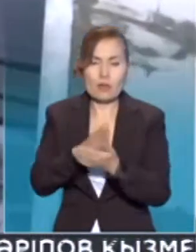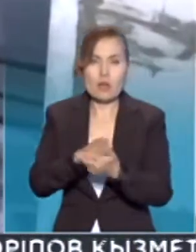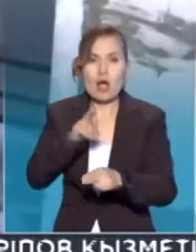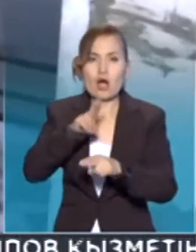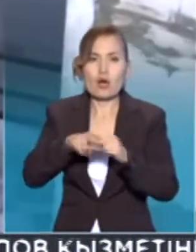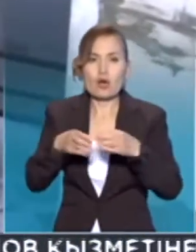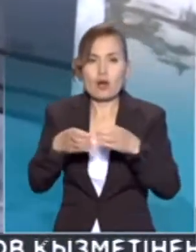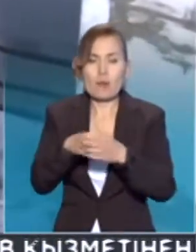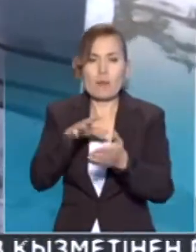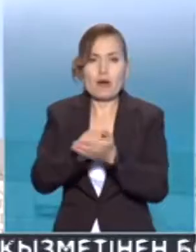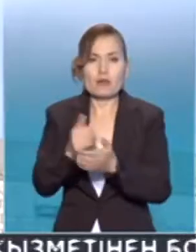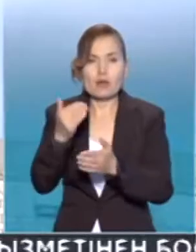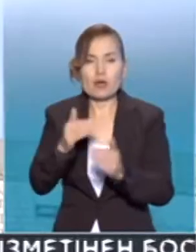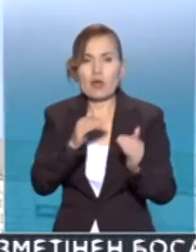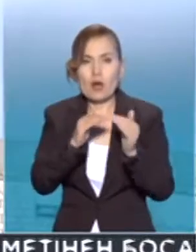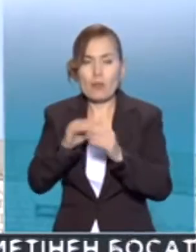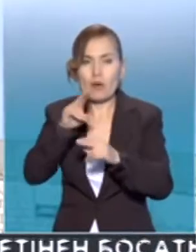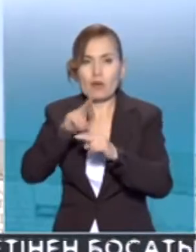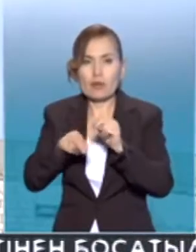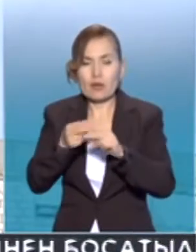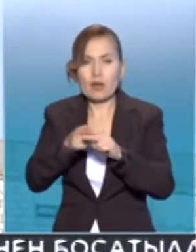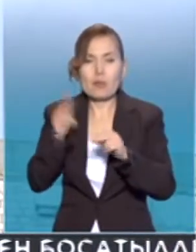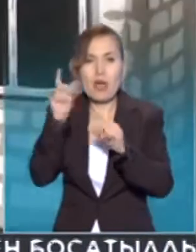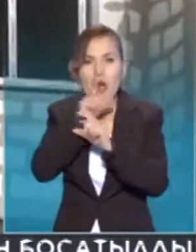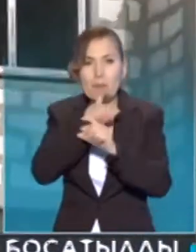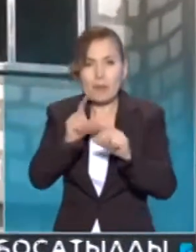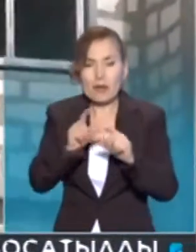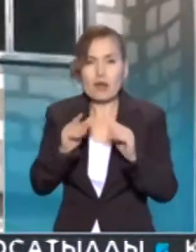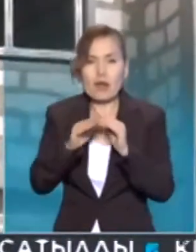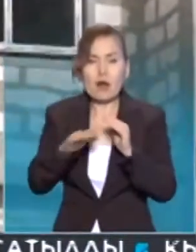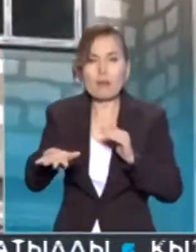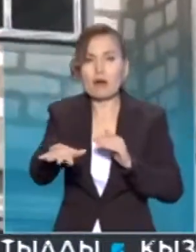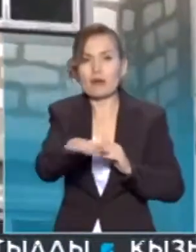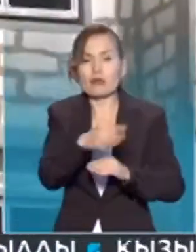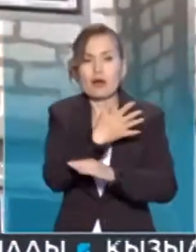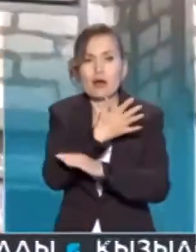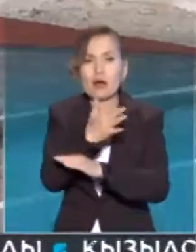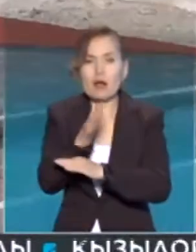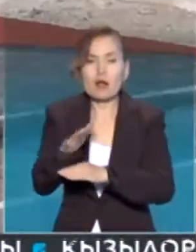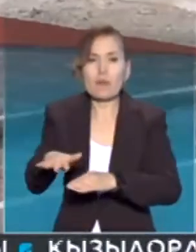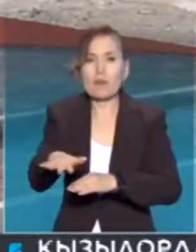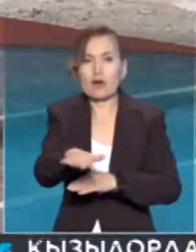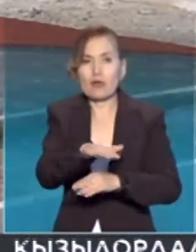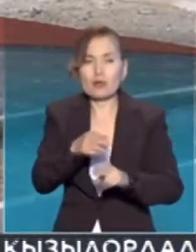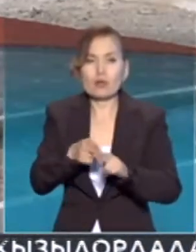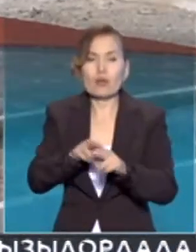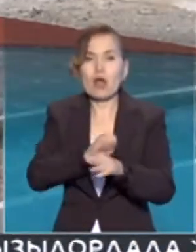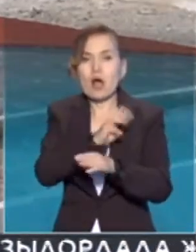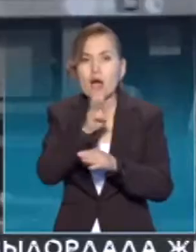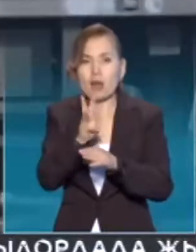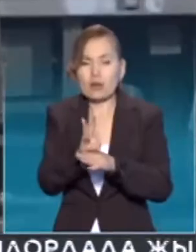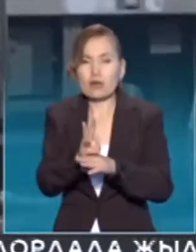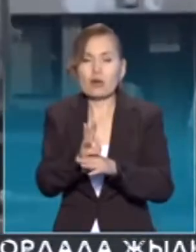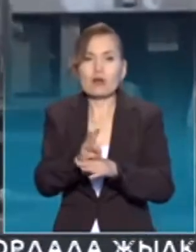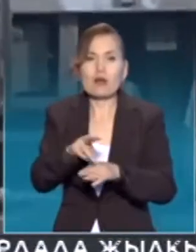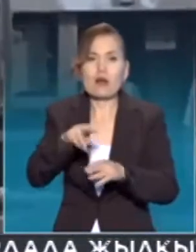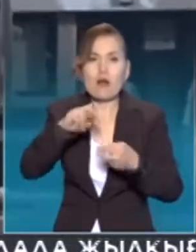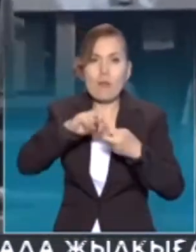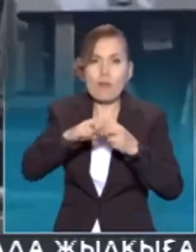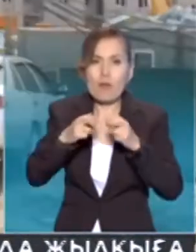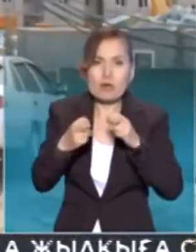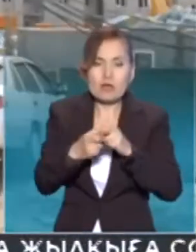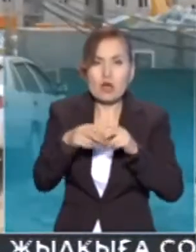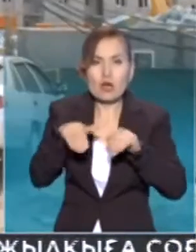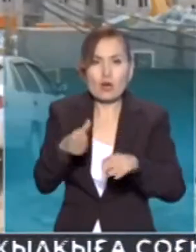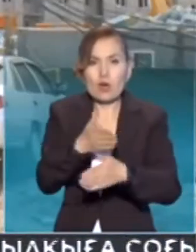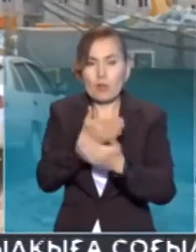жатқан компаниялар тұрғын үй кешенін саларда оны мектеп, саябақтар, спорт алаңдары сынды әлеуметтік нысандармен қамту мәселесіне мән бере бермейді.